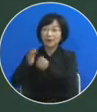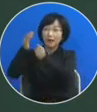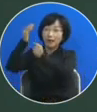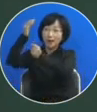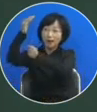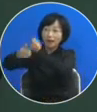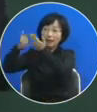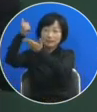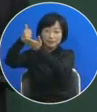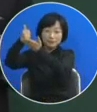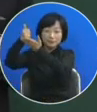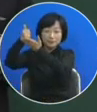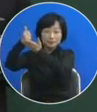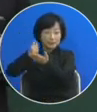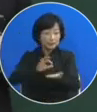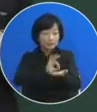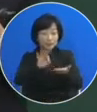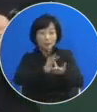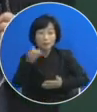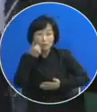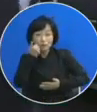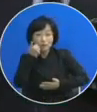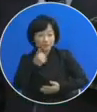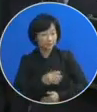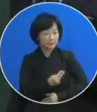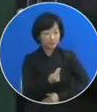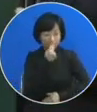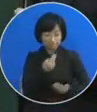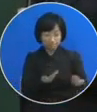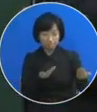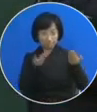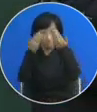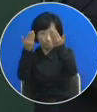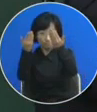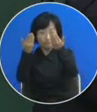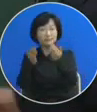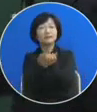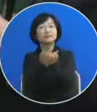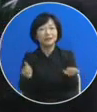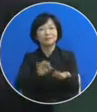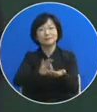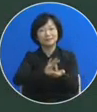생명 건 자를 사용하셨습니다. And God used those who staked their lives.